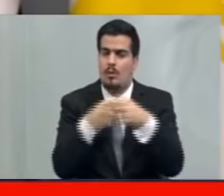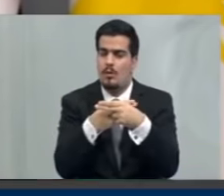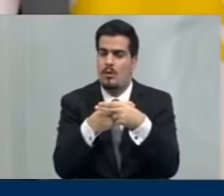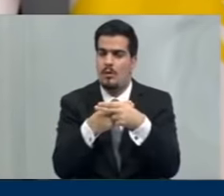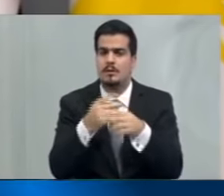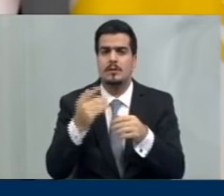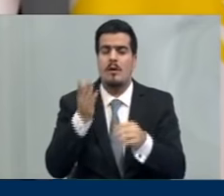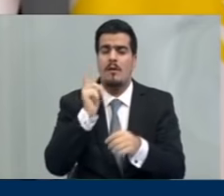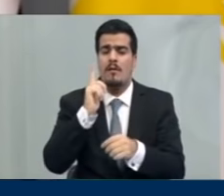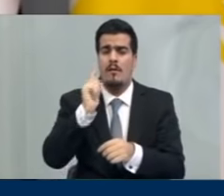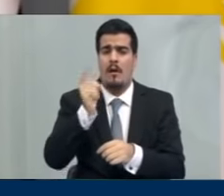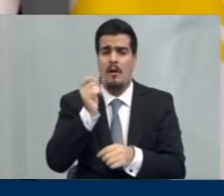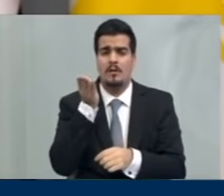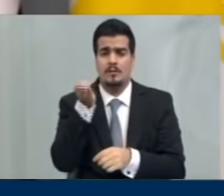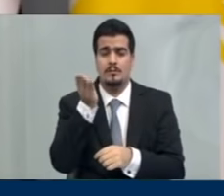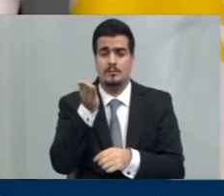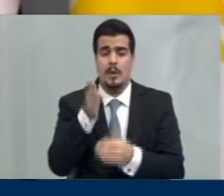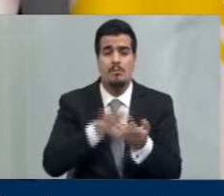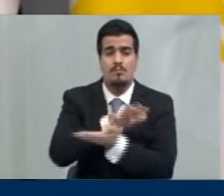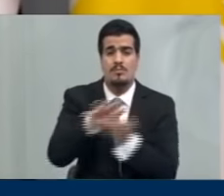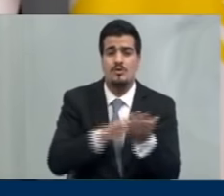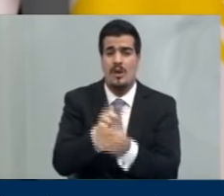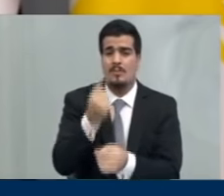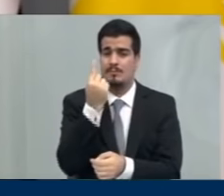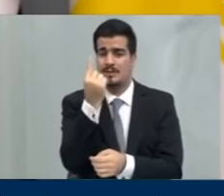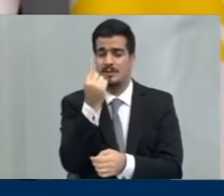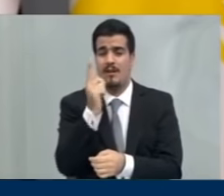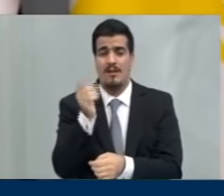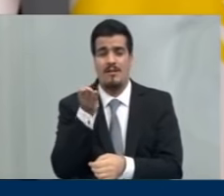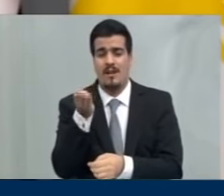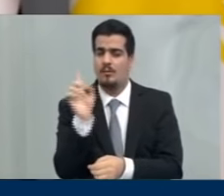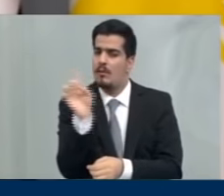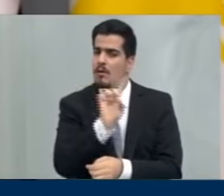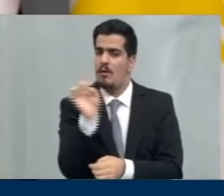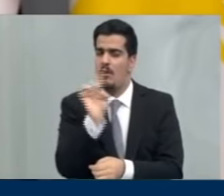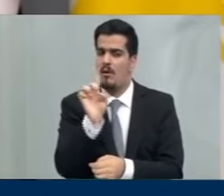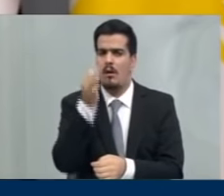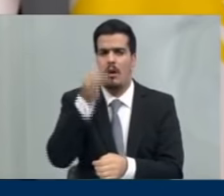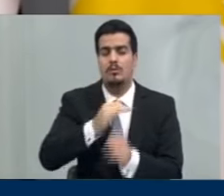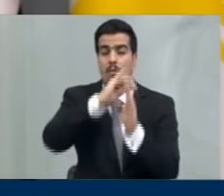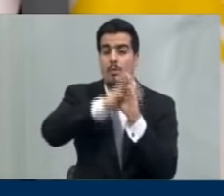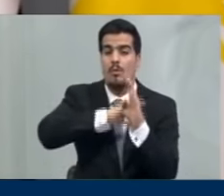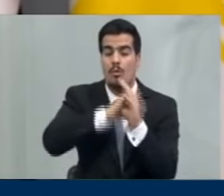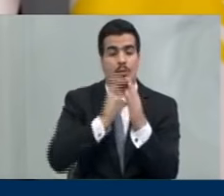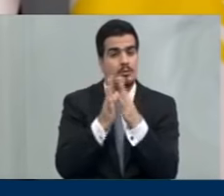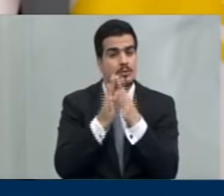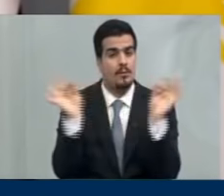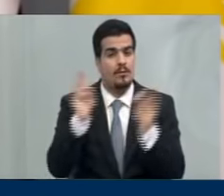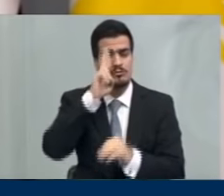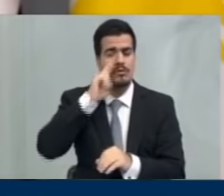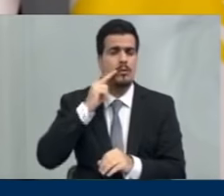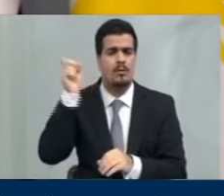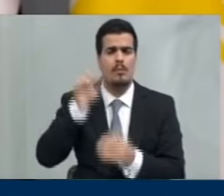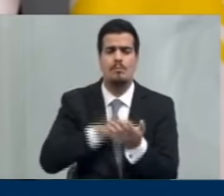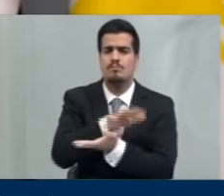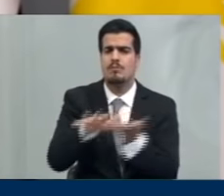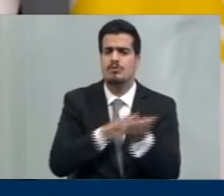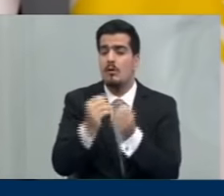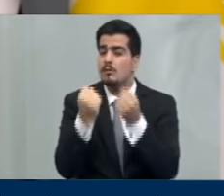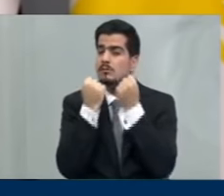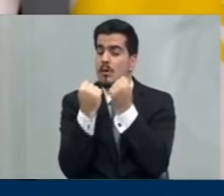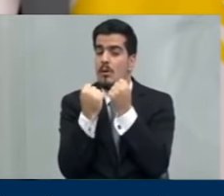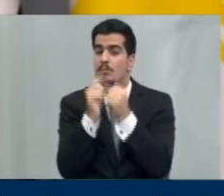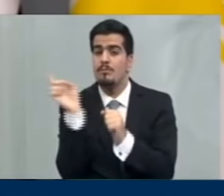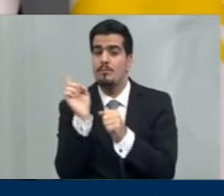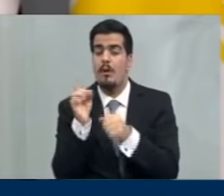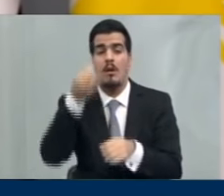بإطلاق الرواتب، ومشكلتنا لا تتعلق بها فقط وإنما بالحقوق. الإقليم يواجه مرحلة صعبة